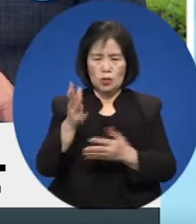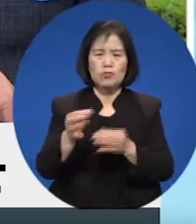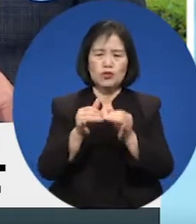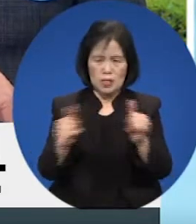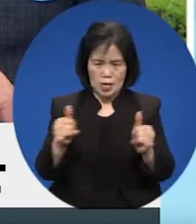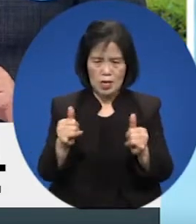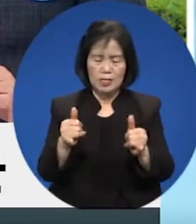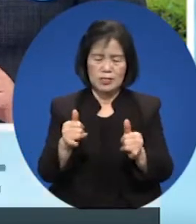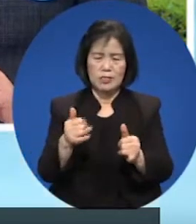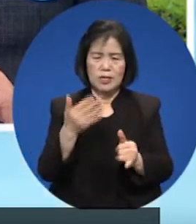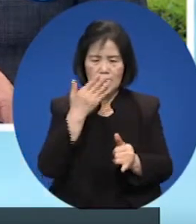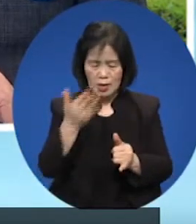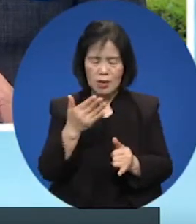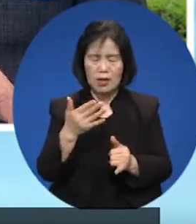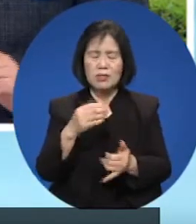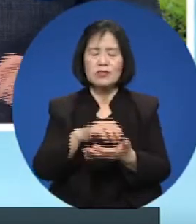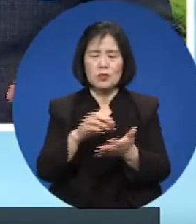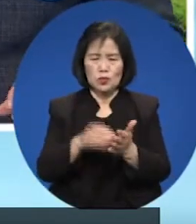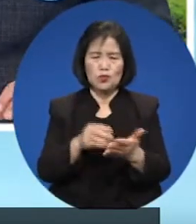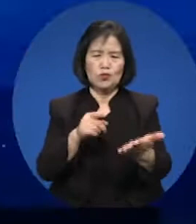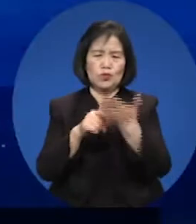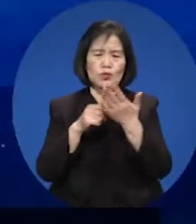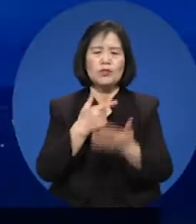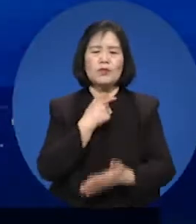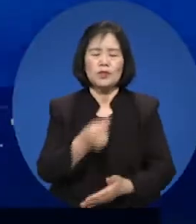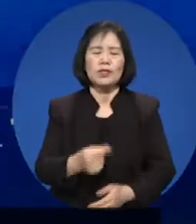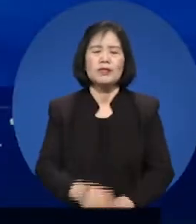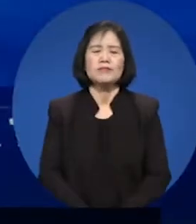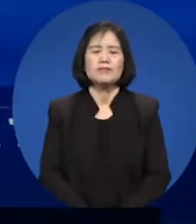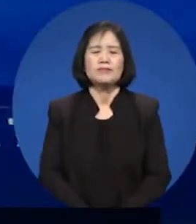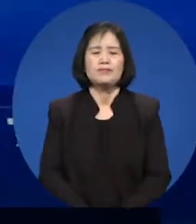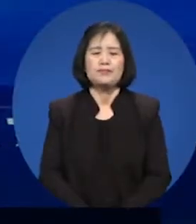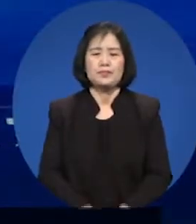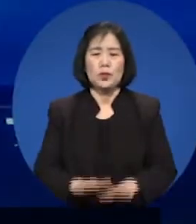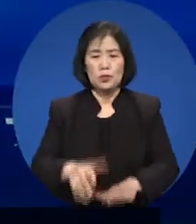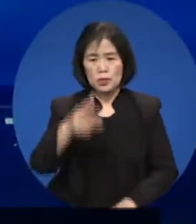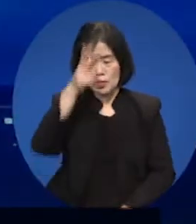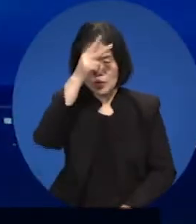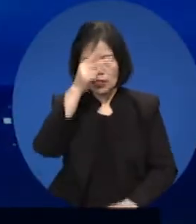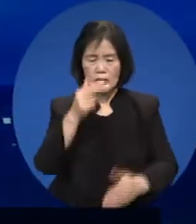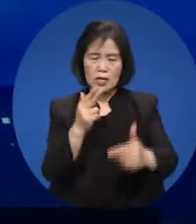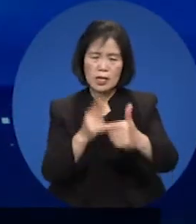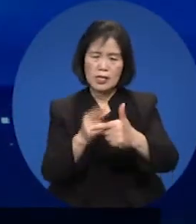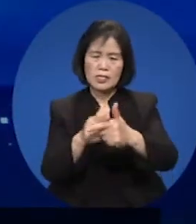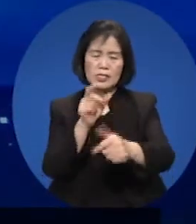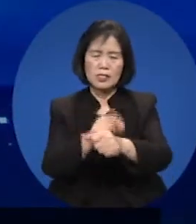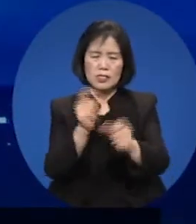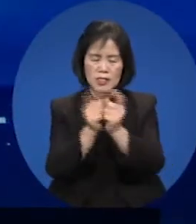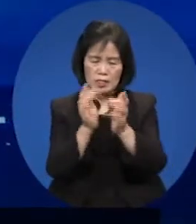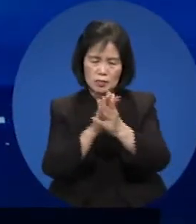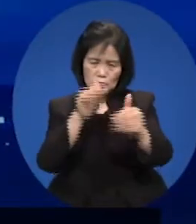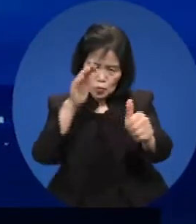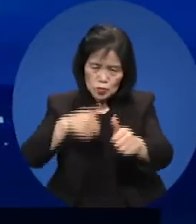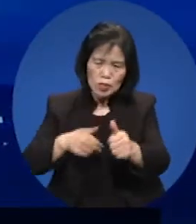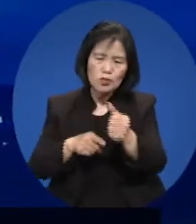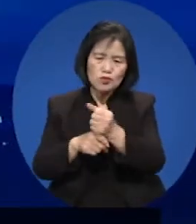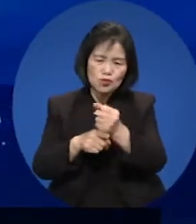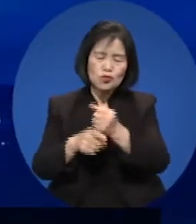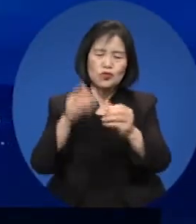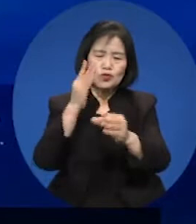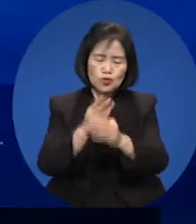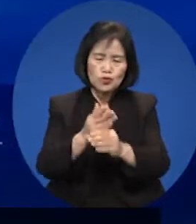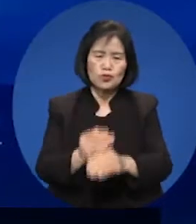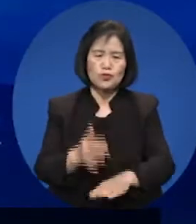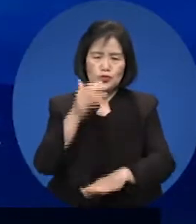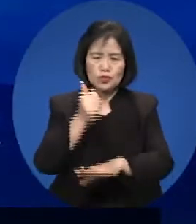해주셨으면 좋겠습니다 알겠습니다 사실 오늘도 경찰은 이제 lh 직원들의 직접 소 안에서 조사를 벌이고 있는 중입니다 그 결과